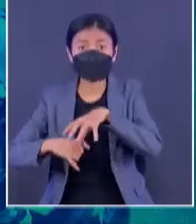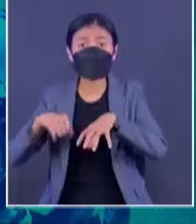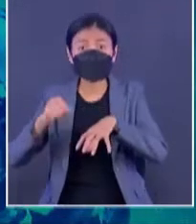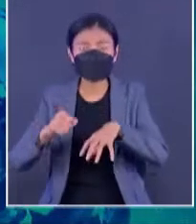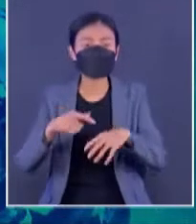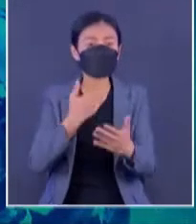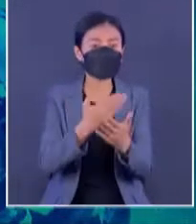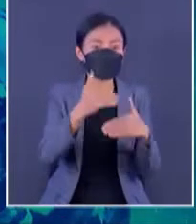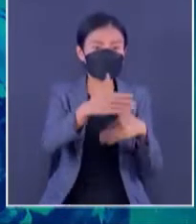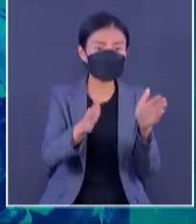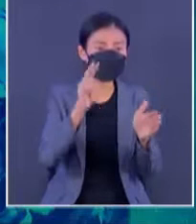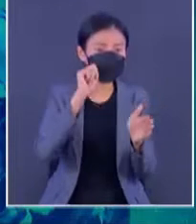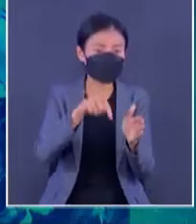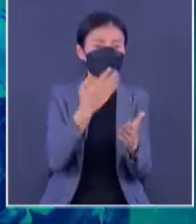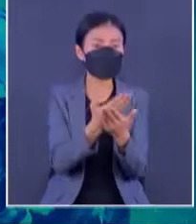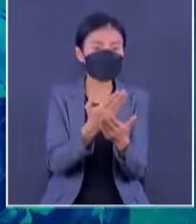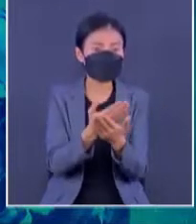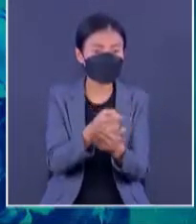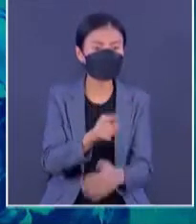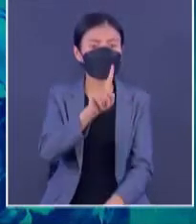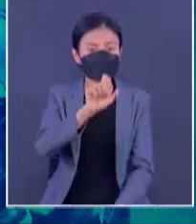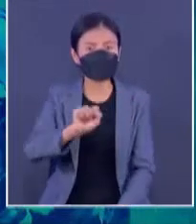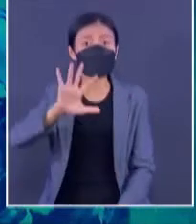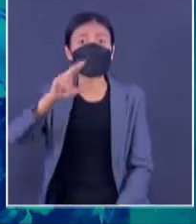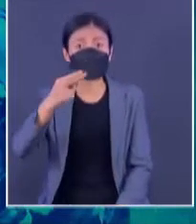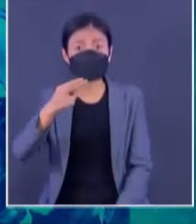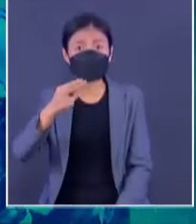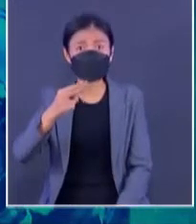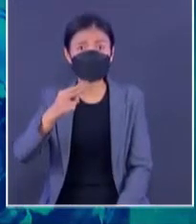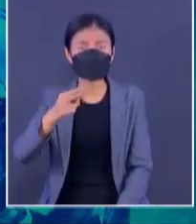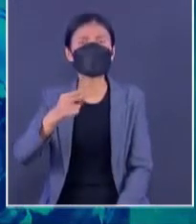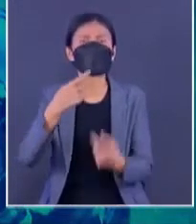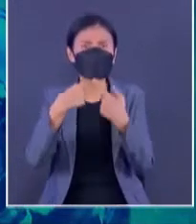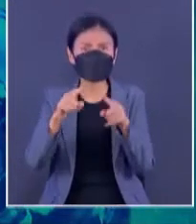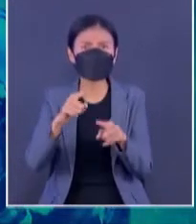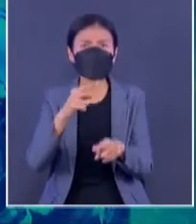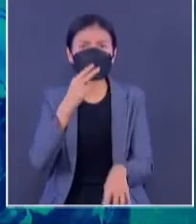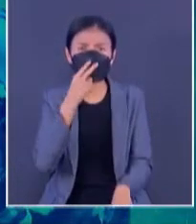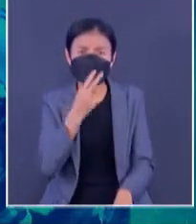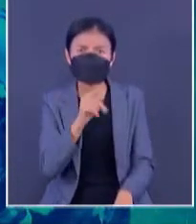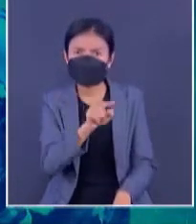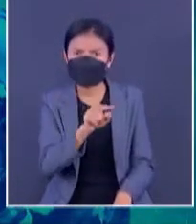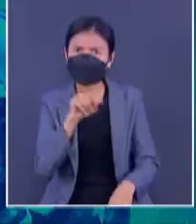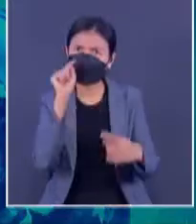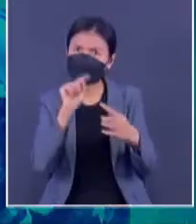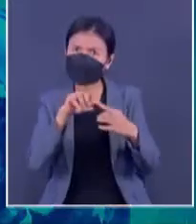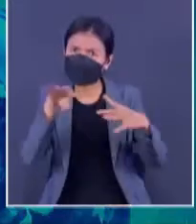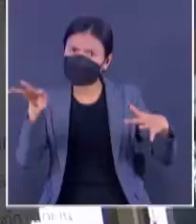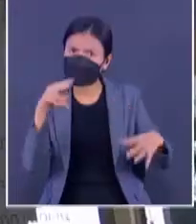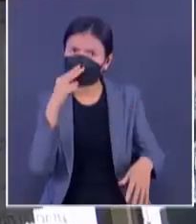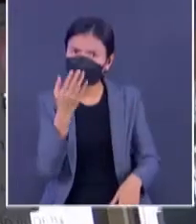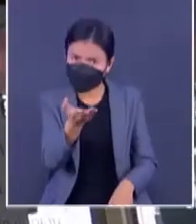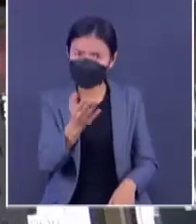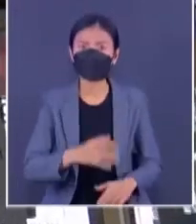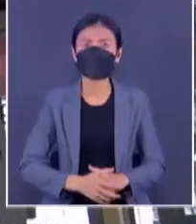คา 150,000 บาทกับภาพที่จะเห็นต่อไปนี้เนี่ยมันคุ้มค่ากันหรือไม่ล่าสุดมีการตรวจสอบเรื่องนี้นะครับ